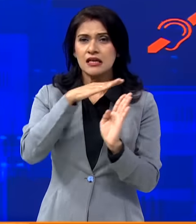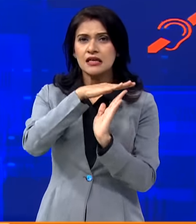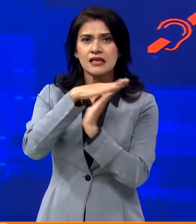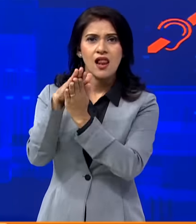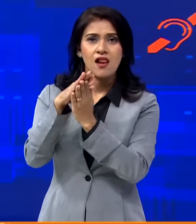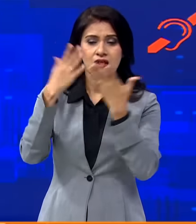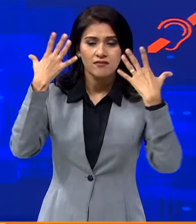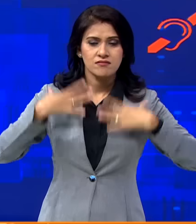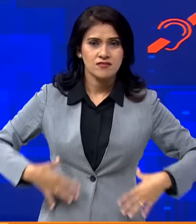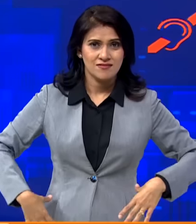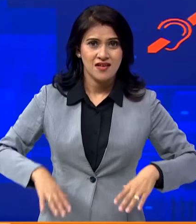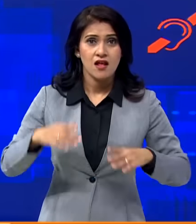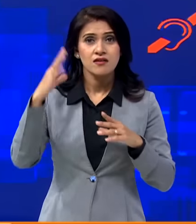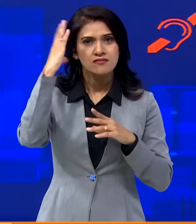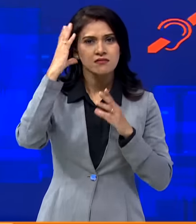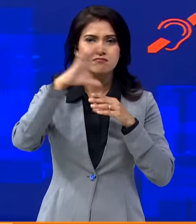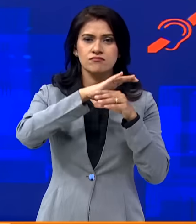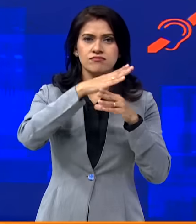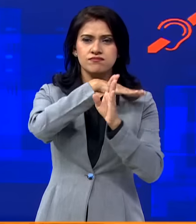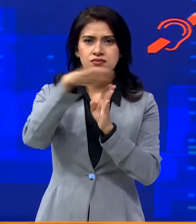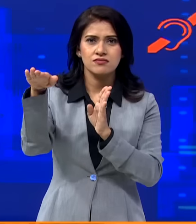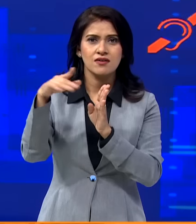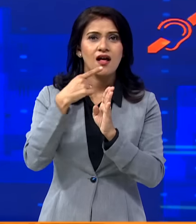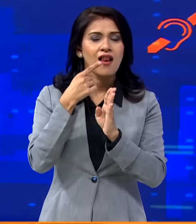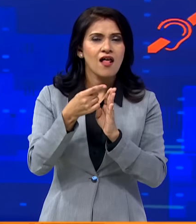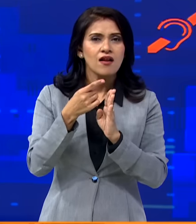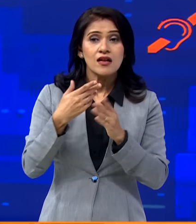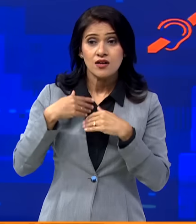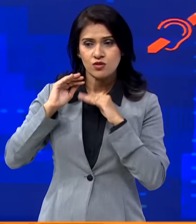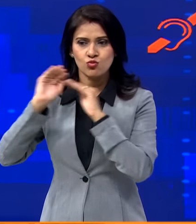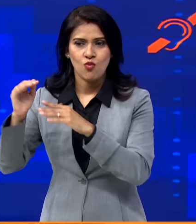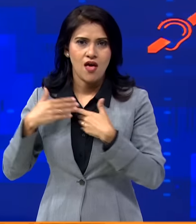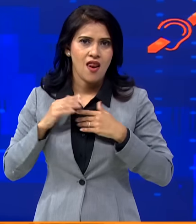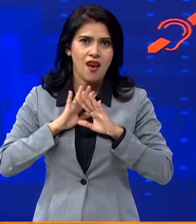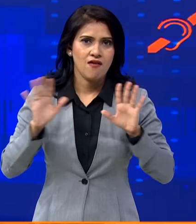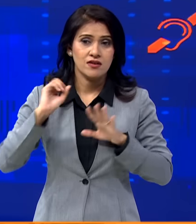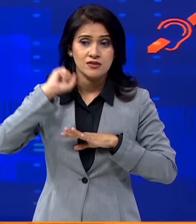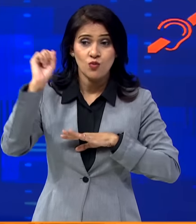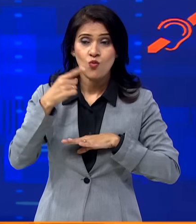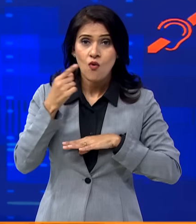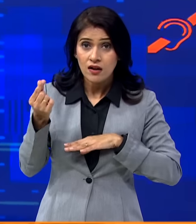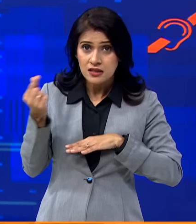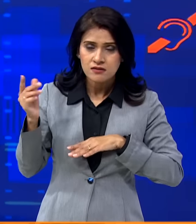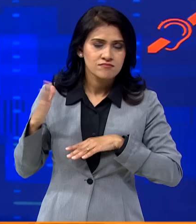की बात करते हैं मैं इसका समर्थन नहीं करता प्रोफेट